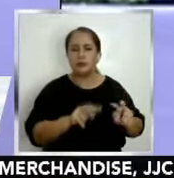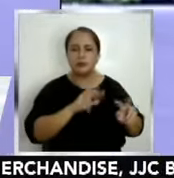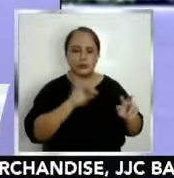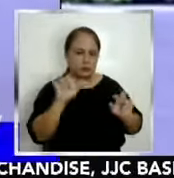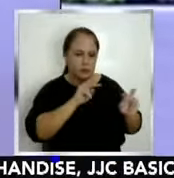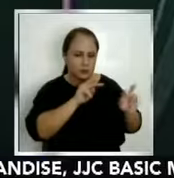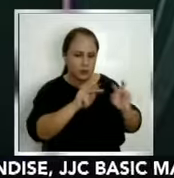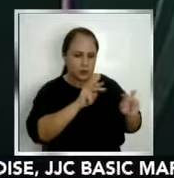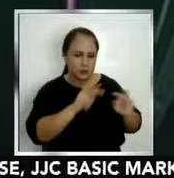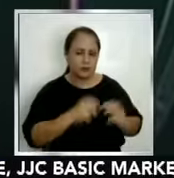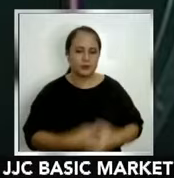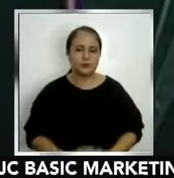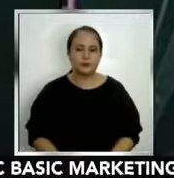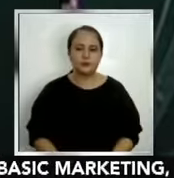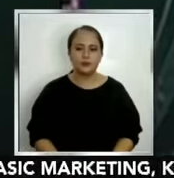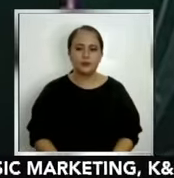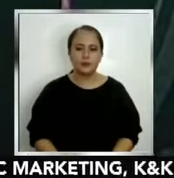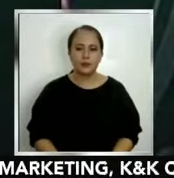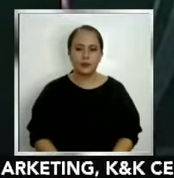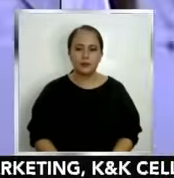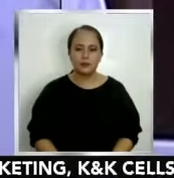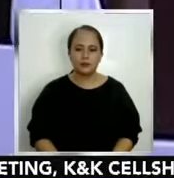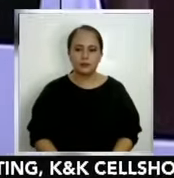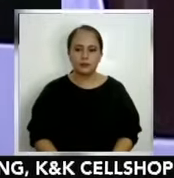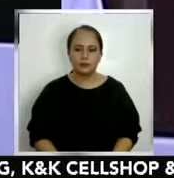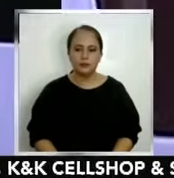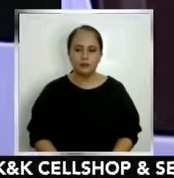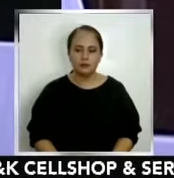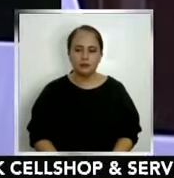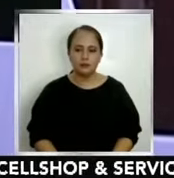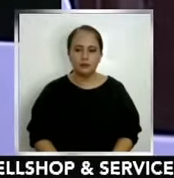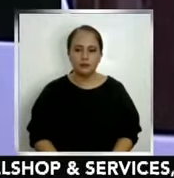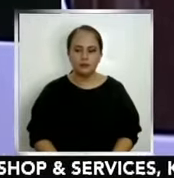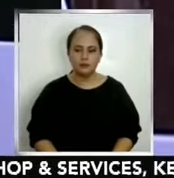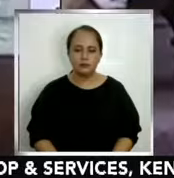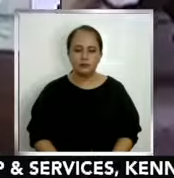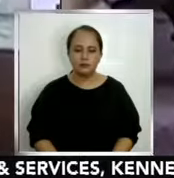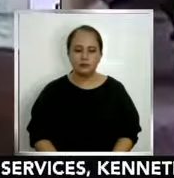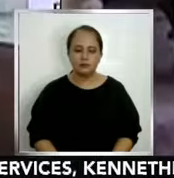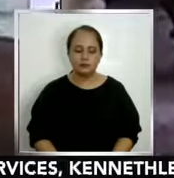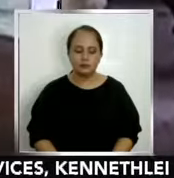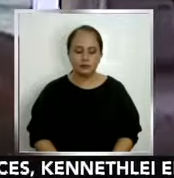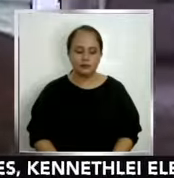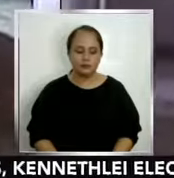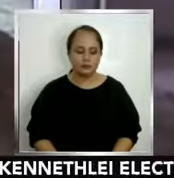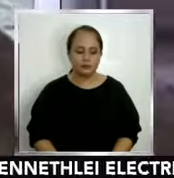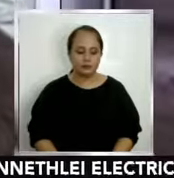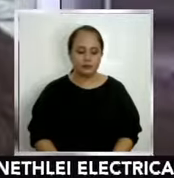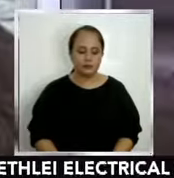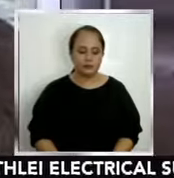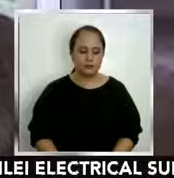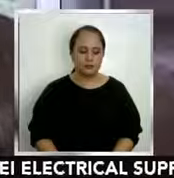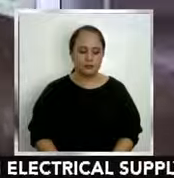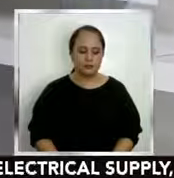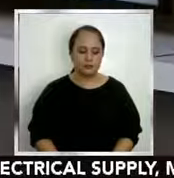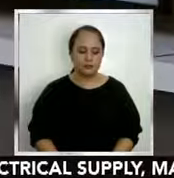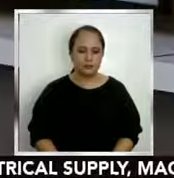GMA Integrated News, Denise Abante ng GMA Regional TV, Balitang Southern Tagalog, Nakatutok, 24